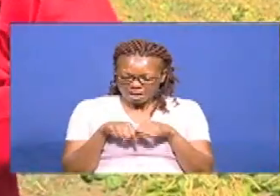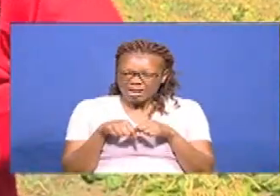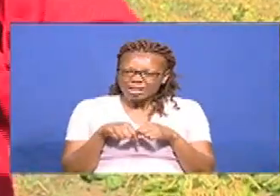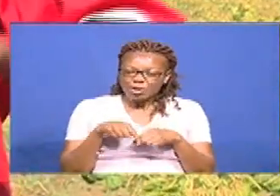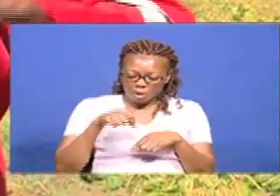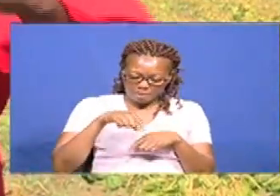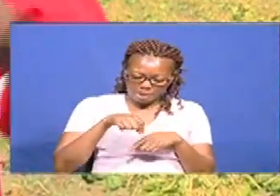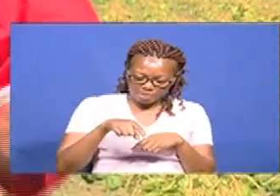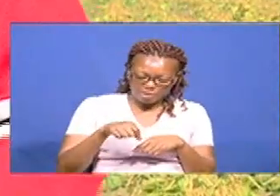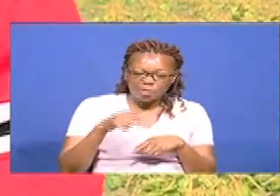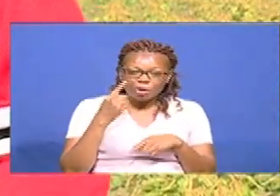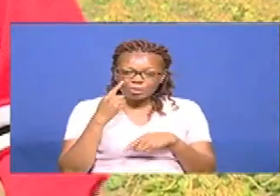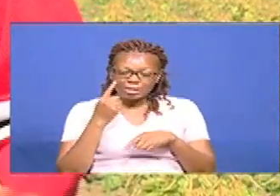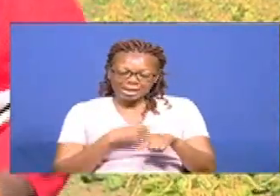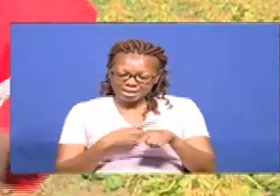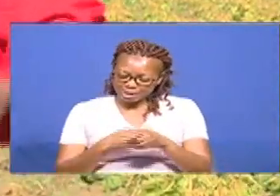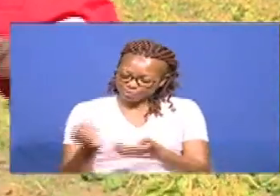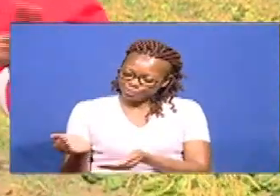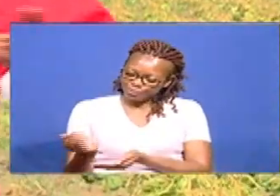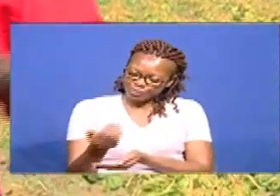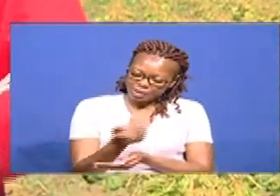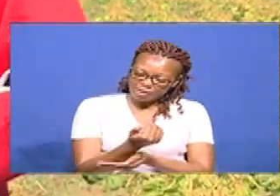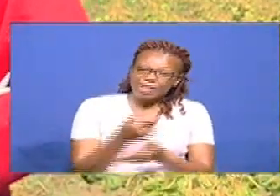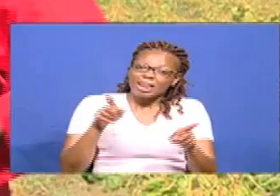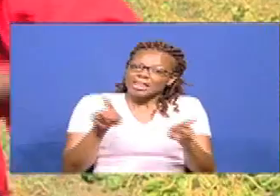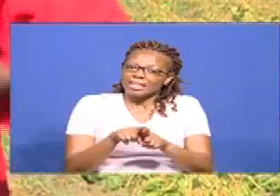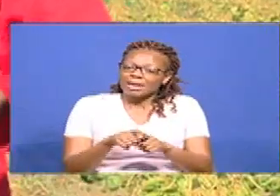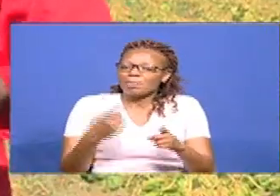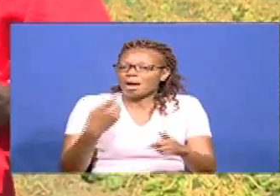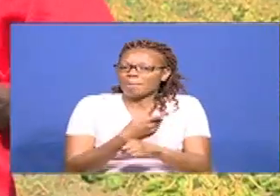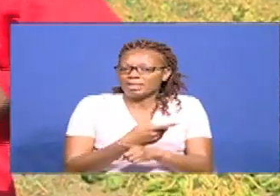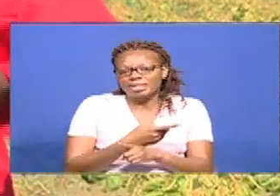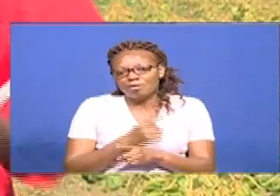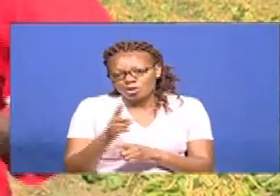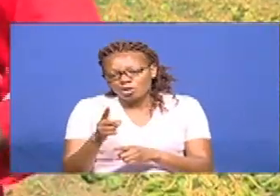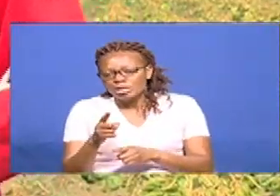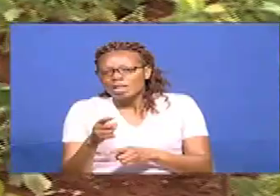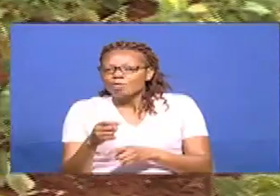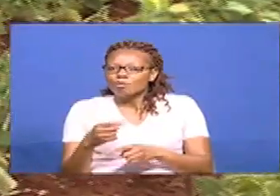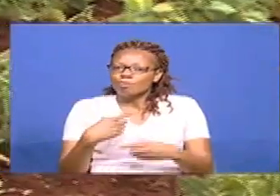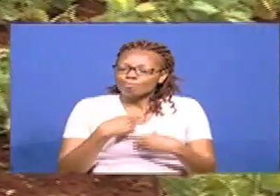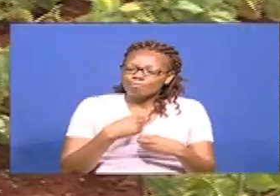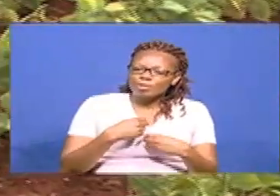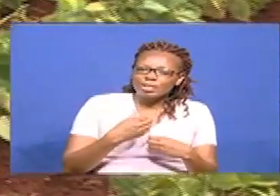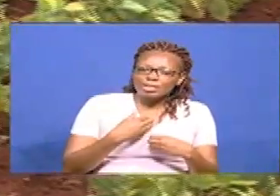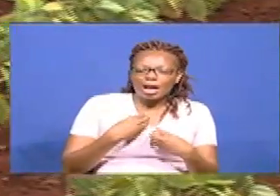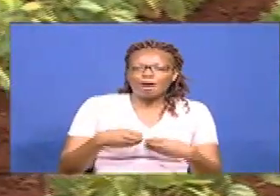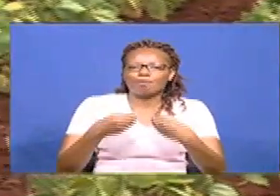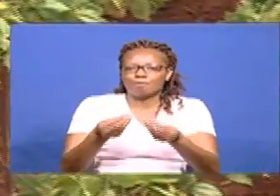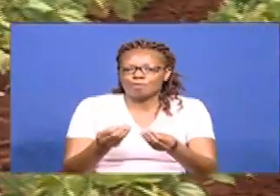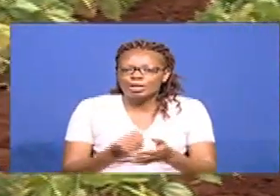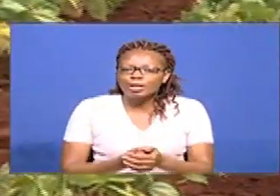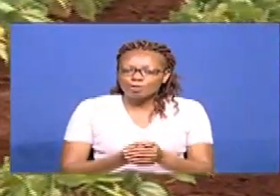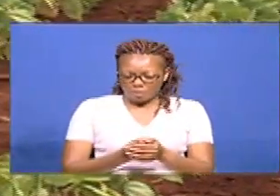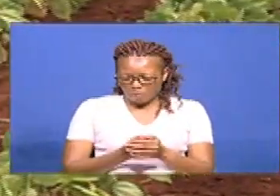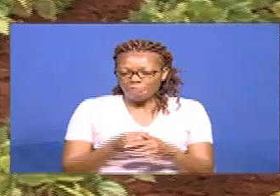uone kama itatokea bila nataka ama itakuwa tofauti na ile nyingine. Ukiwa ni sawa utaipanda. Wao wamefunzwa si jinsi